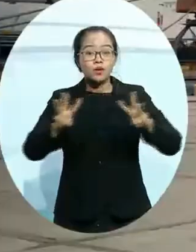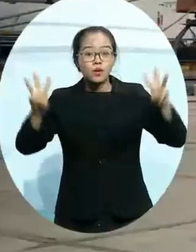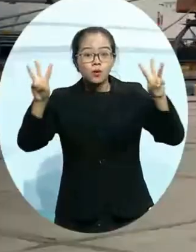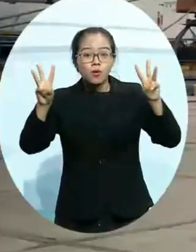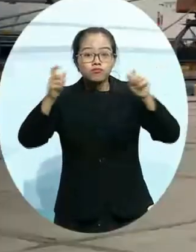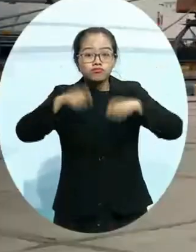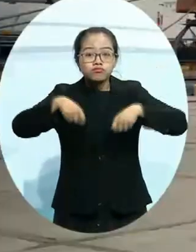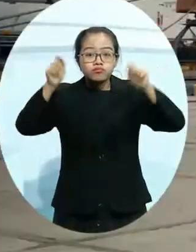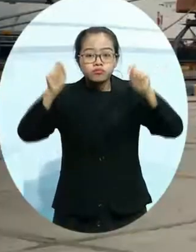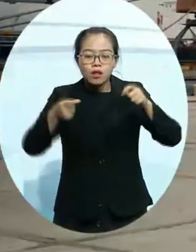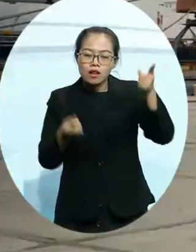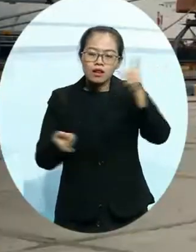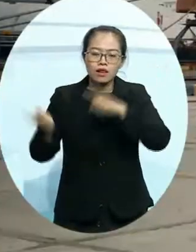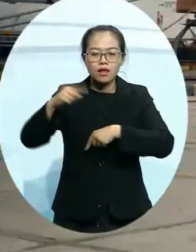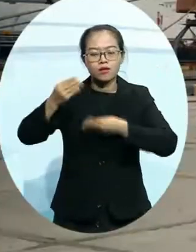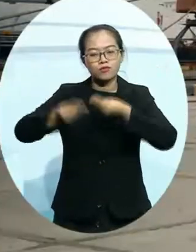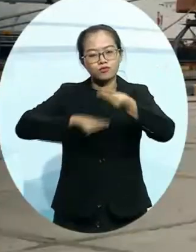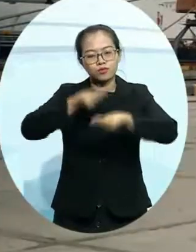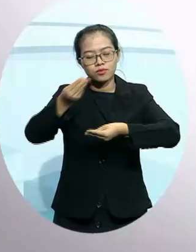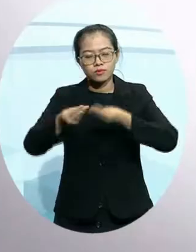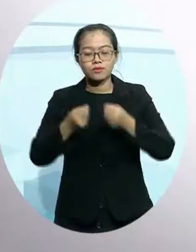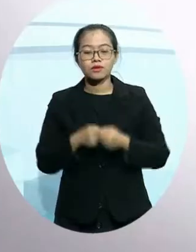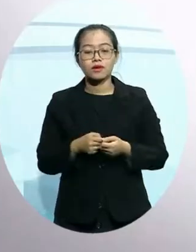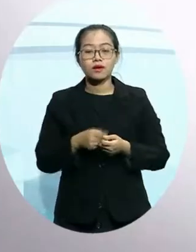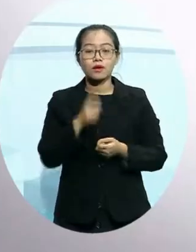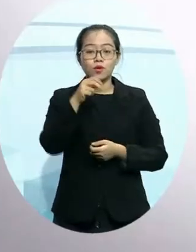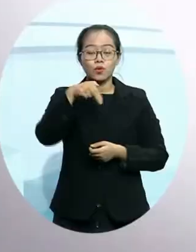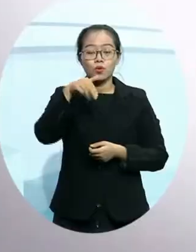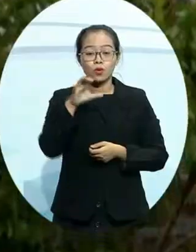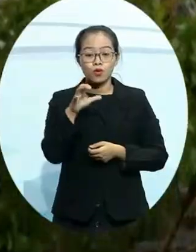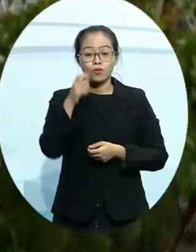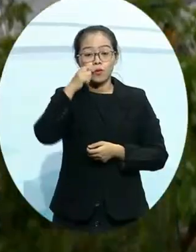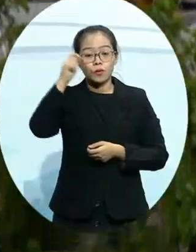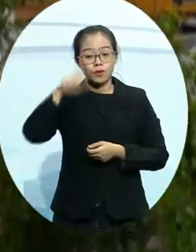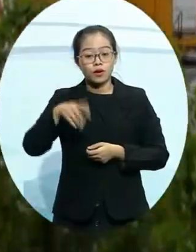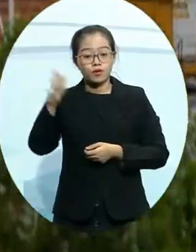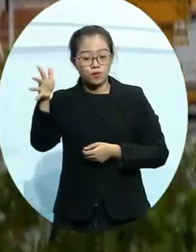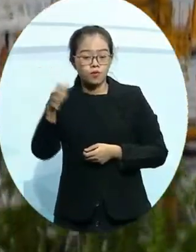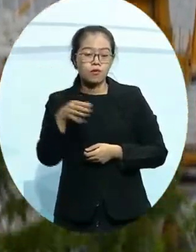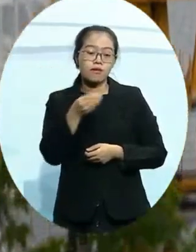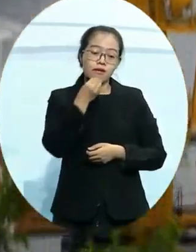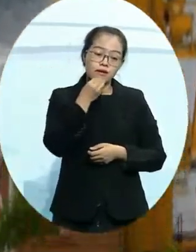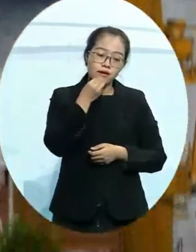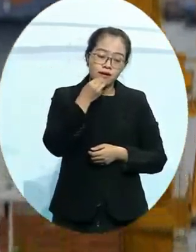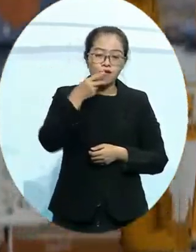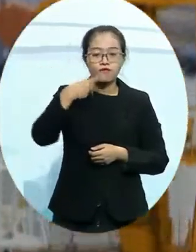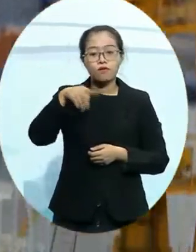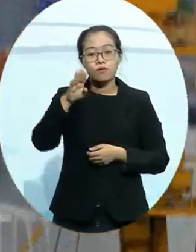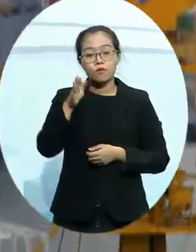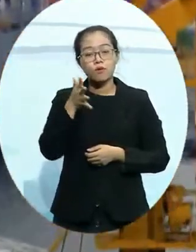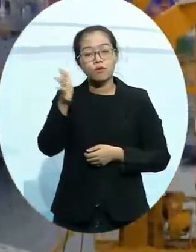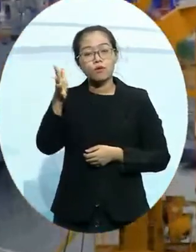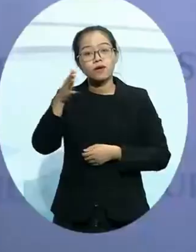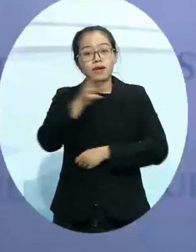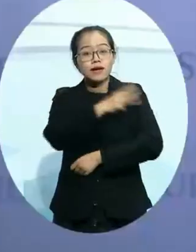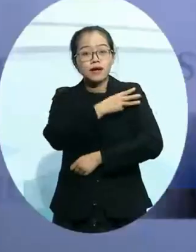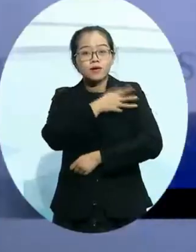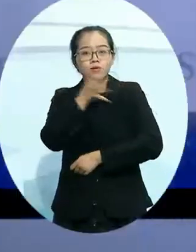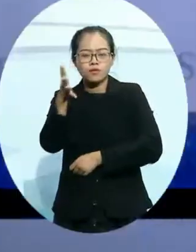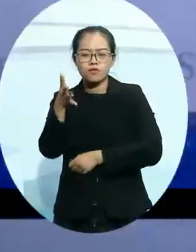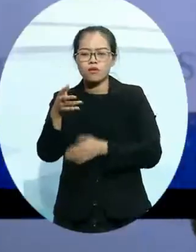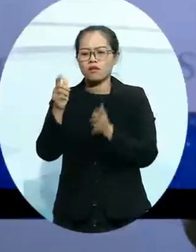khẩu các mặt hàng trên, gồm ngũ cốc của Ukraine, cũng như thực phẩm và phân bón của Nga, vốn bị ảnh hưởng bởi các lệnh trừng phạt từ phương